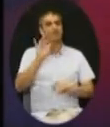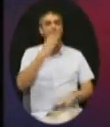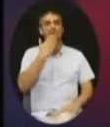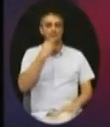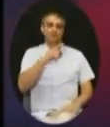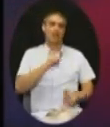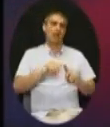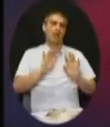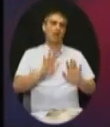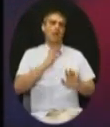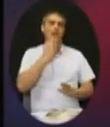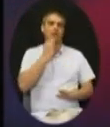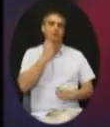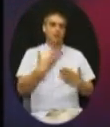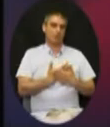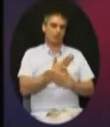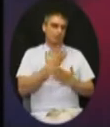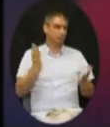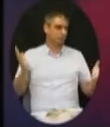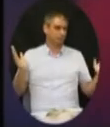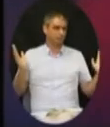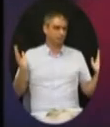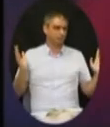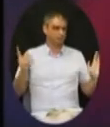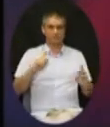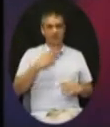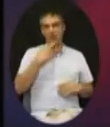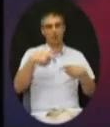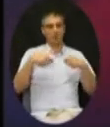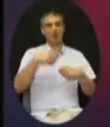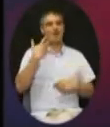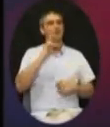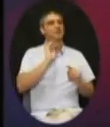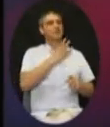ישראל זה האנטישמיות החדשה. היום זה מאוד לא פוליטיקלי קורקט להיות